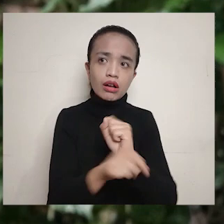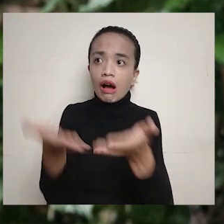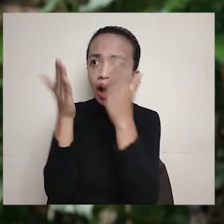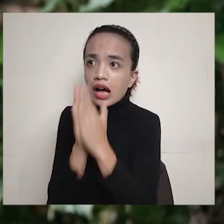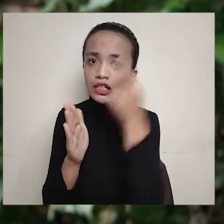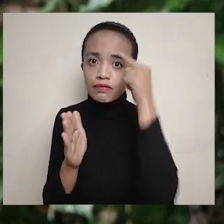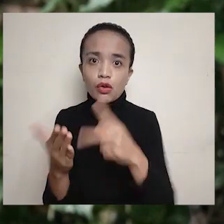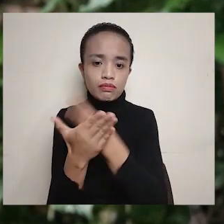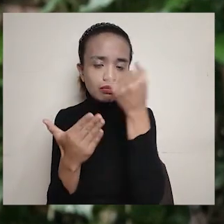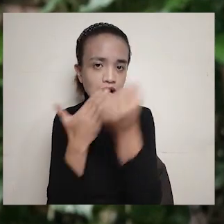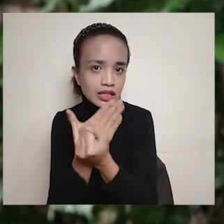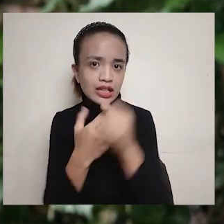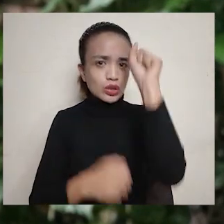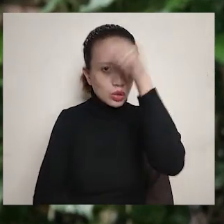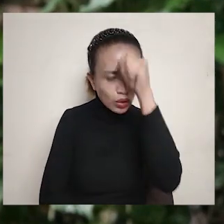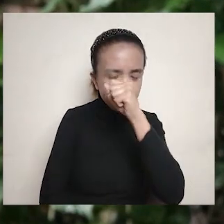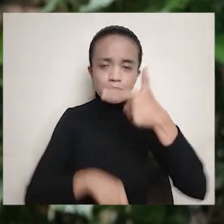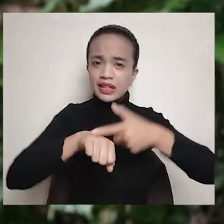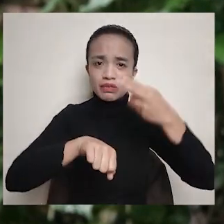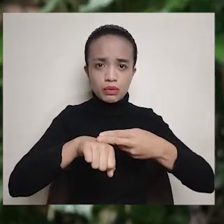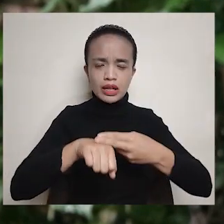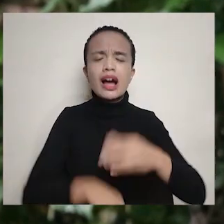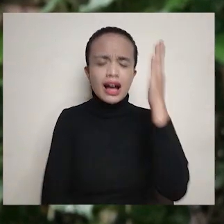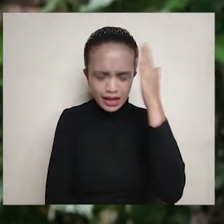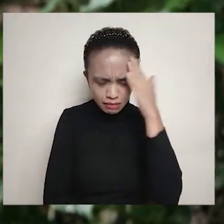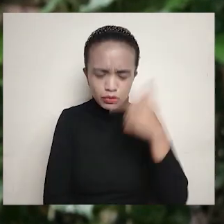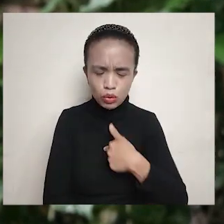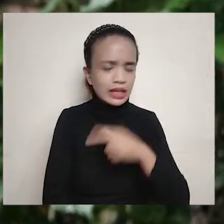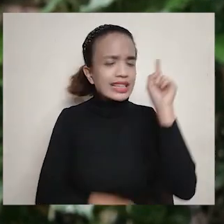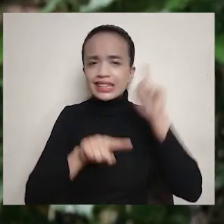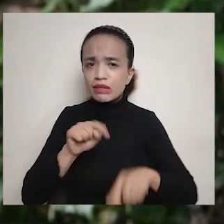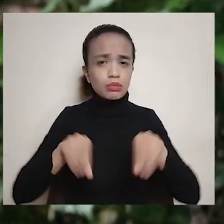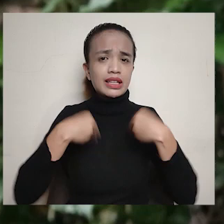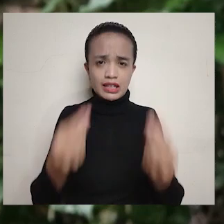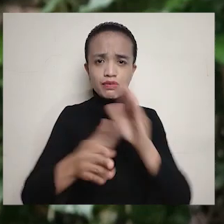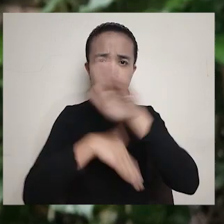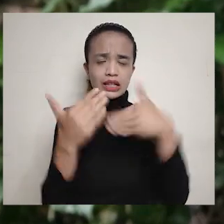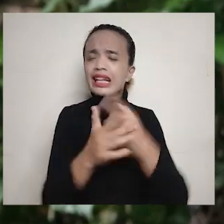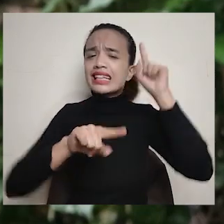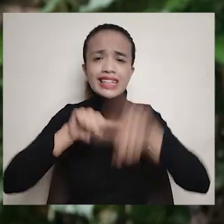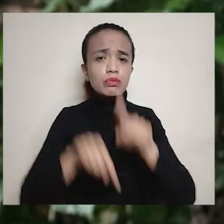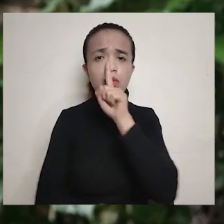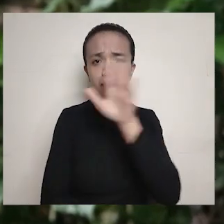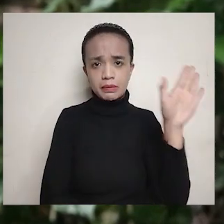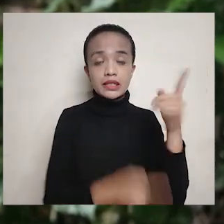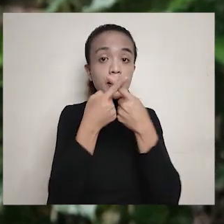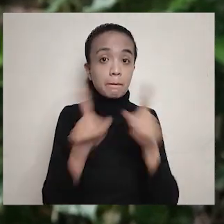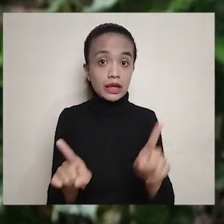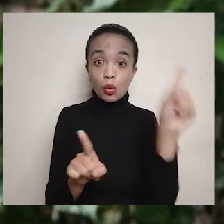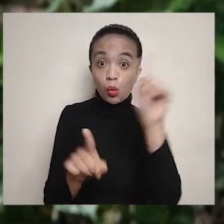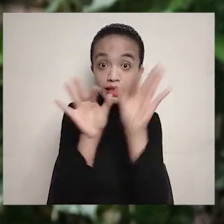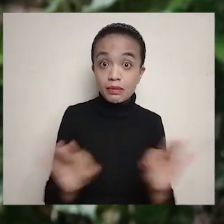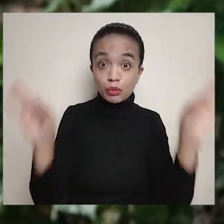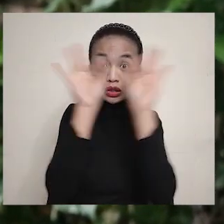project, kabuhayan, scholarship. Alam ko, hindi mo naman mabibigay lahat yon, no? Hindi mo naman maipapangako yon. Pero importante sa kanila is